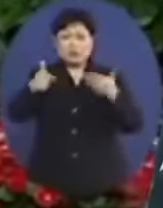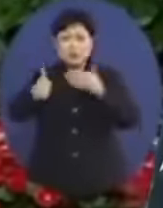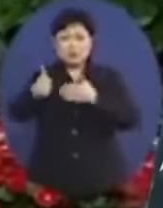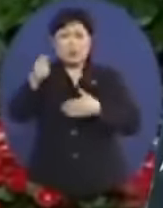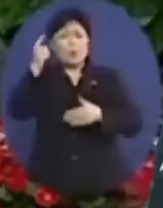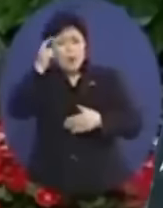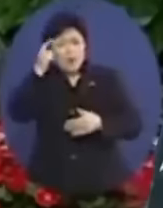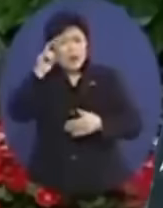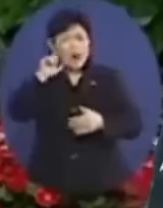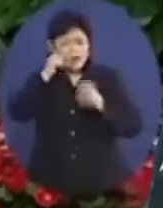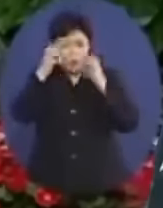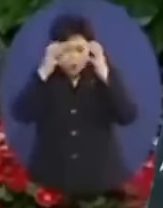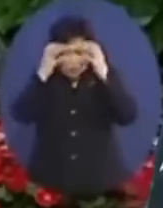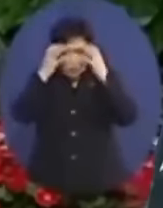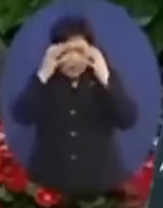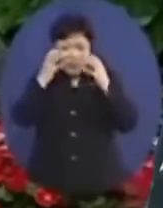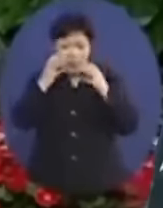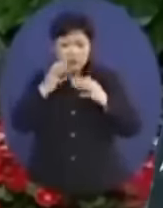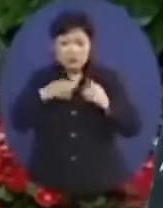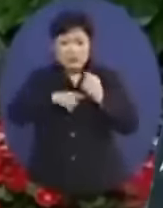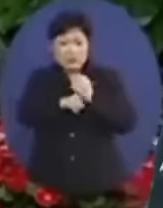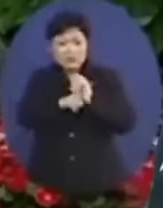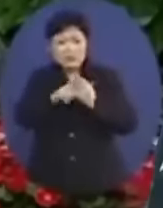다하고 을 당지